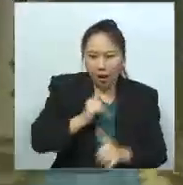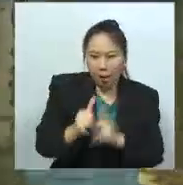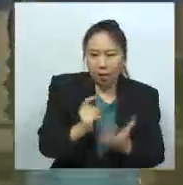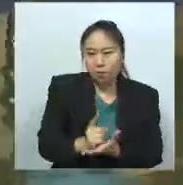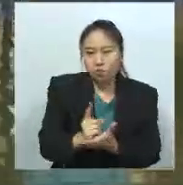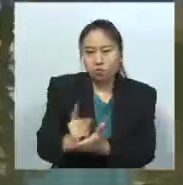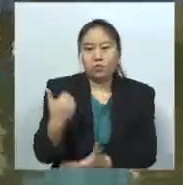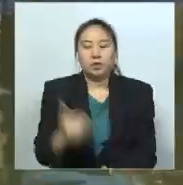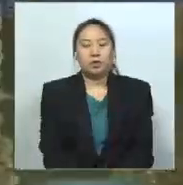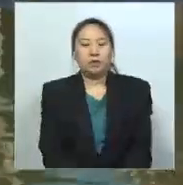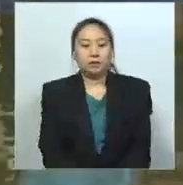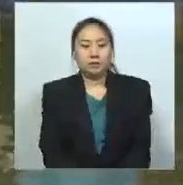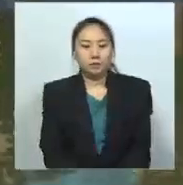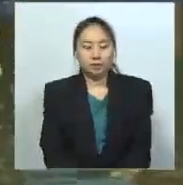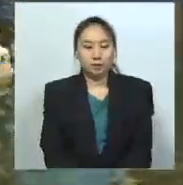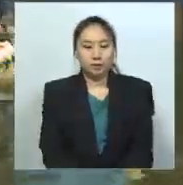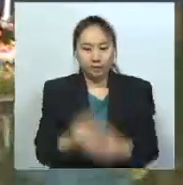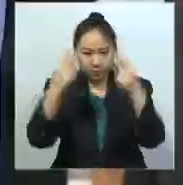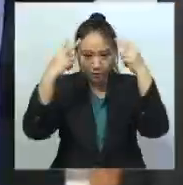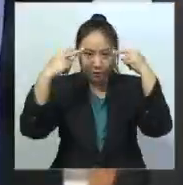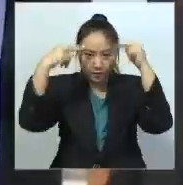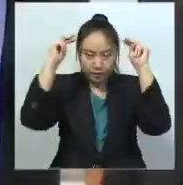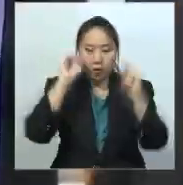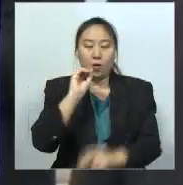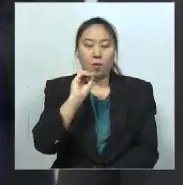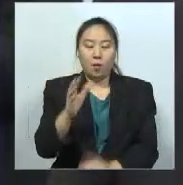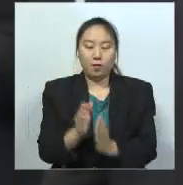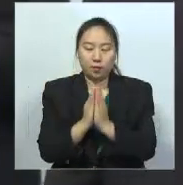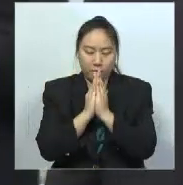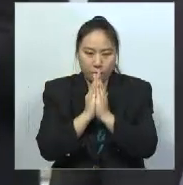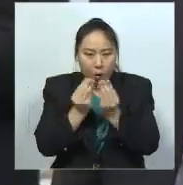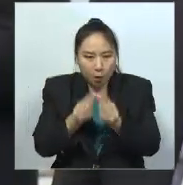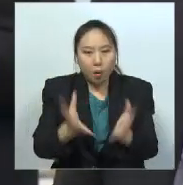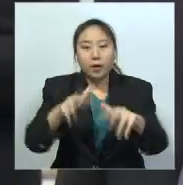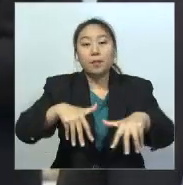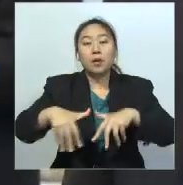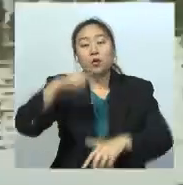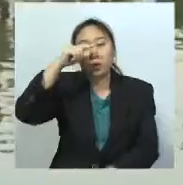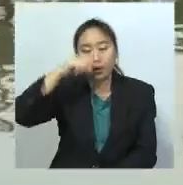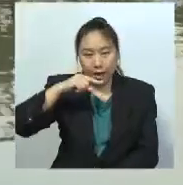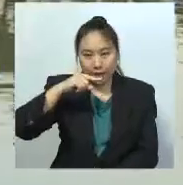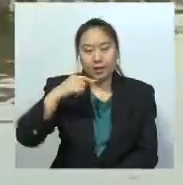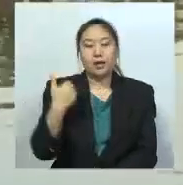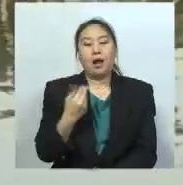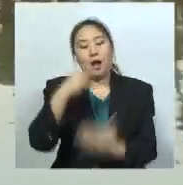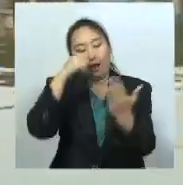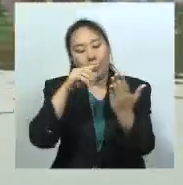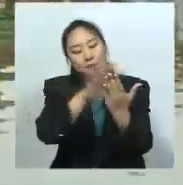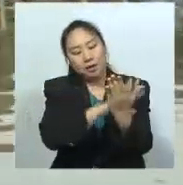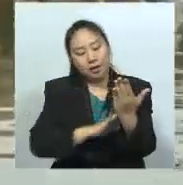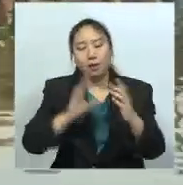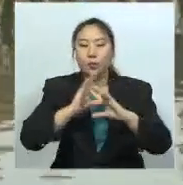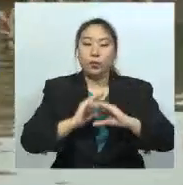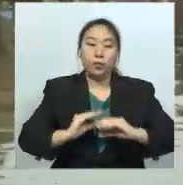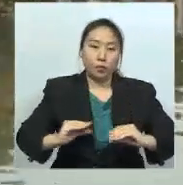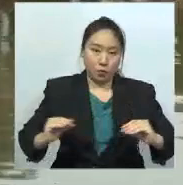ะโดยท่านนายกรัฐมนตรีบอกว่าได้ขอพรให้คนไทยทั้งประเทศแล้วก็ขอให้ประเทศมีความส